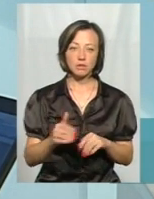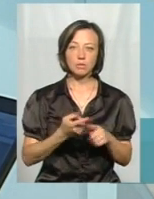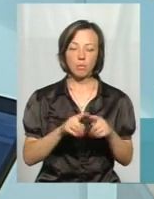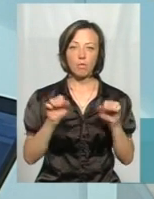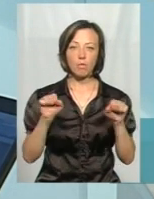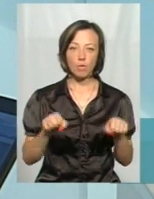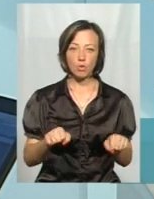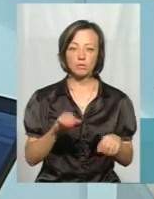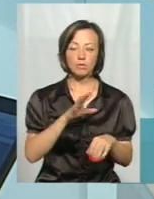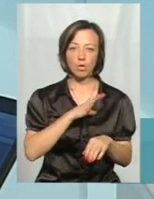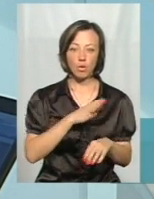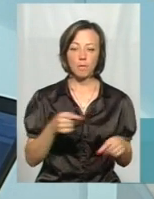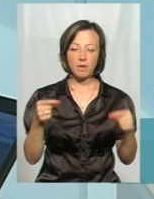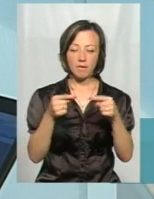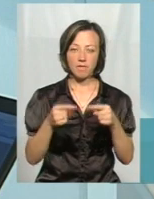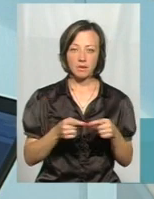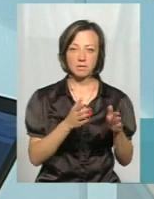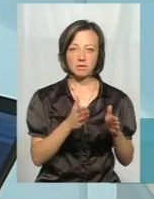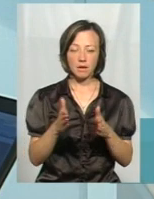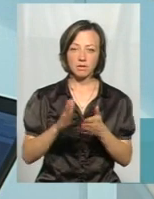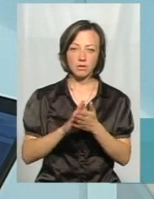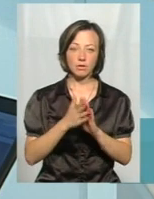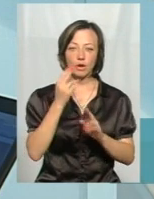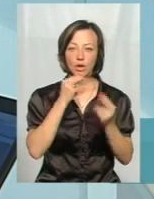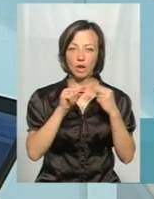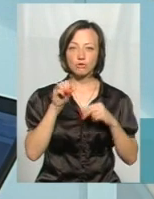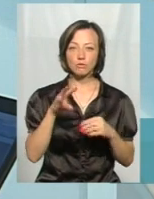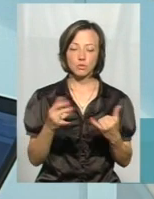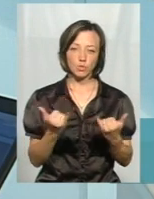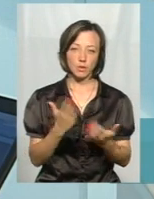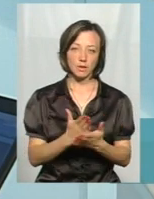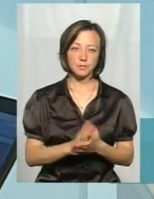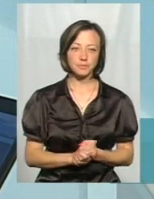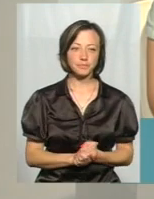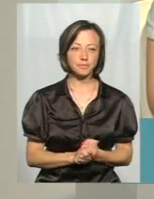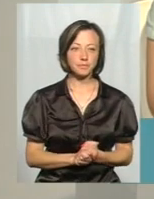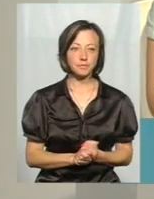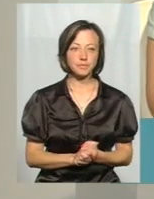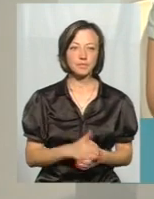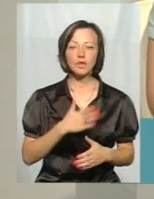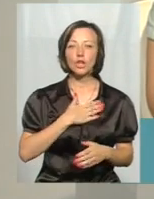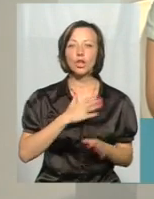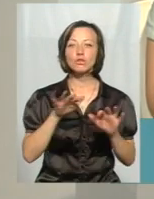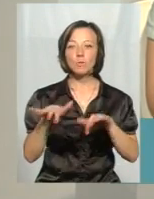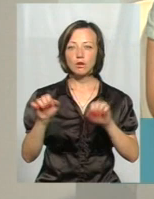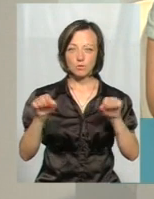можна було привести у відповідність набагато краще, ніж він на сьогоднішній день є. Наш пляж можна назвати